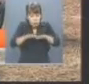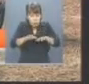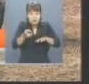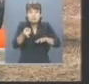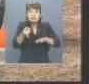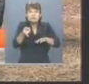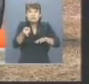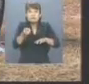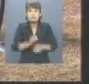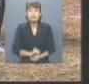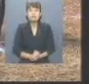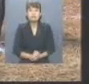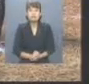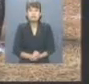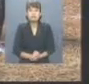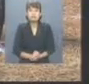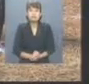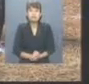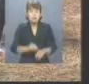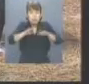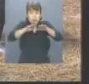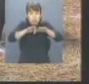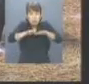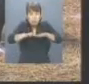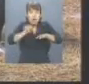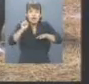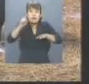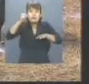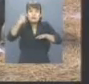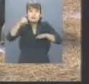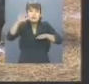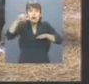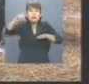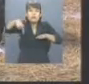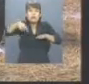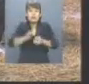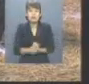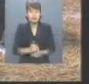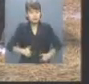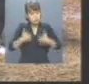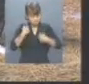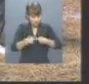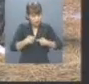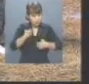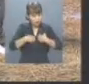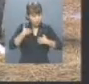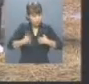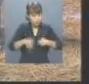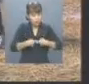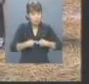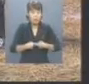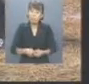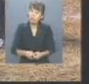่ลดประมาณสัก10กว่าเซนนะครับ ชีวิตความมันอยู่ลำบากยังไงบ้าง ลำบากครับเข้าออกวันๆนึงก็เ